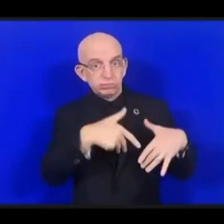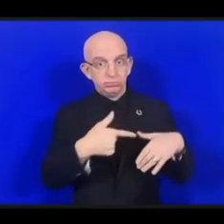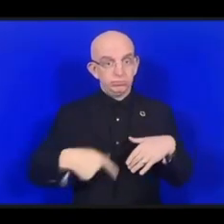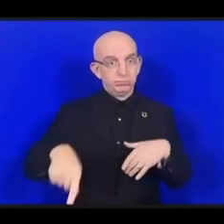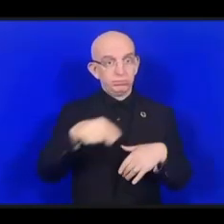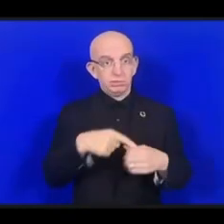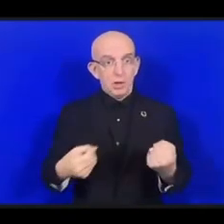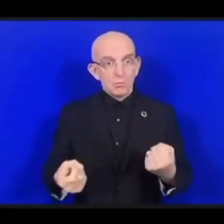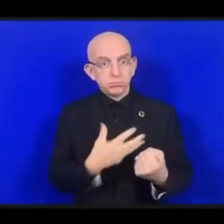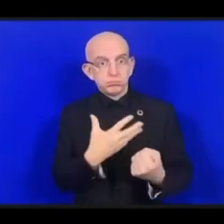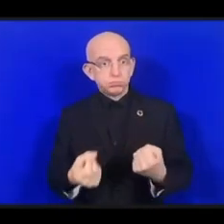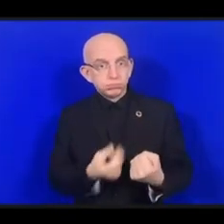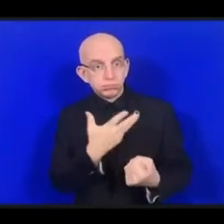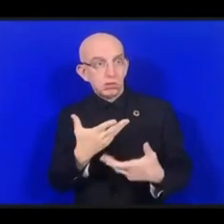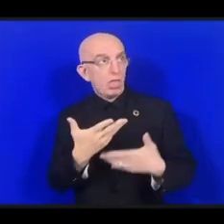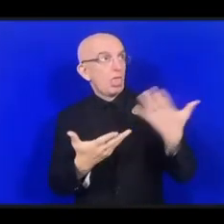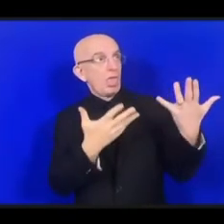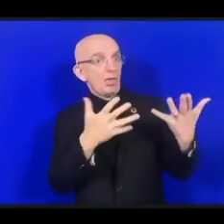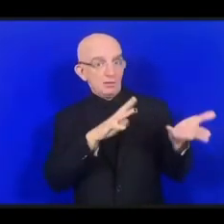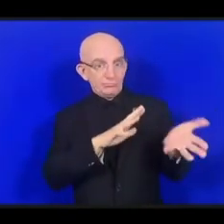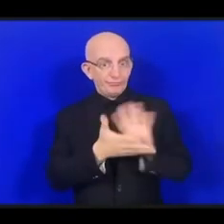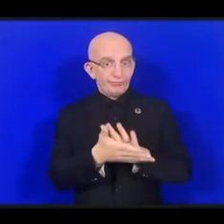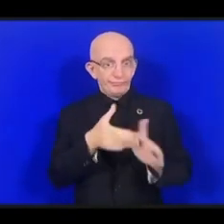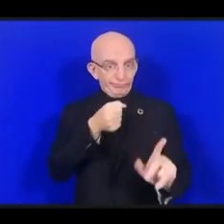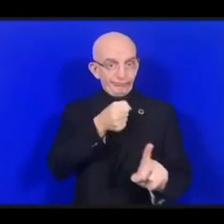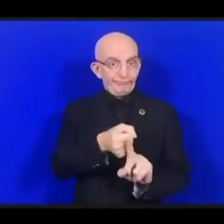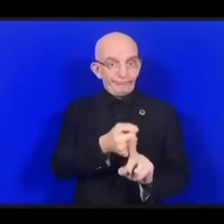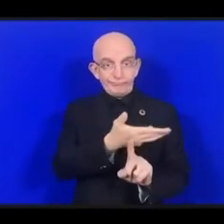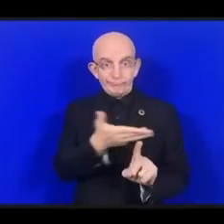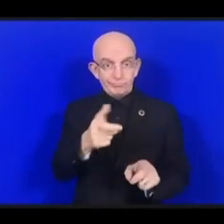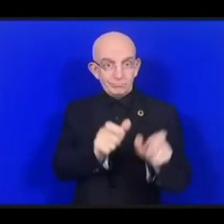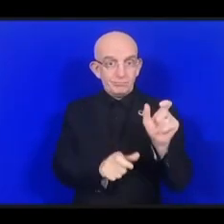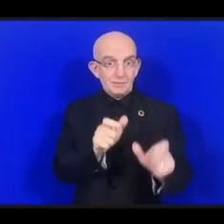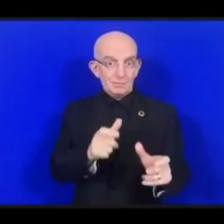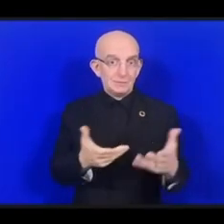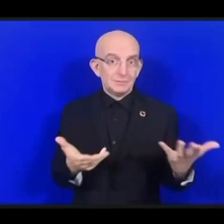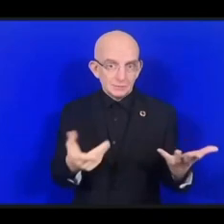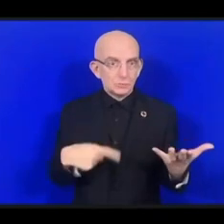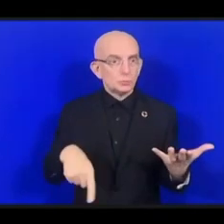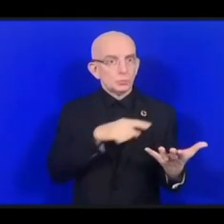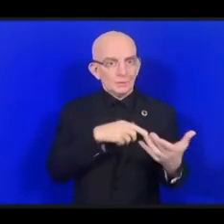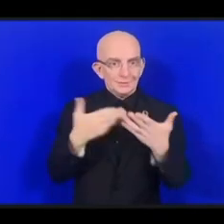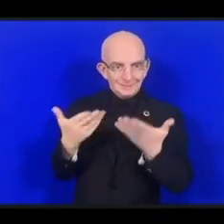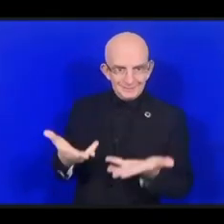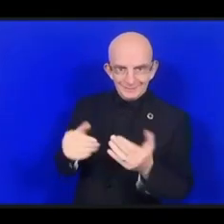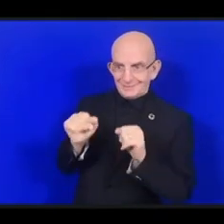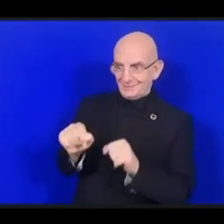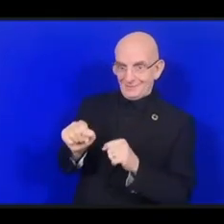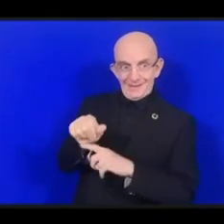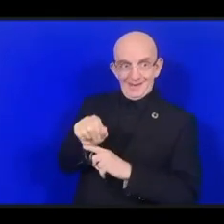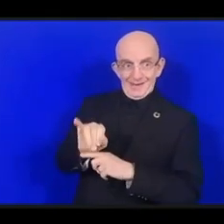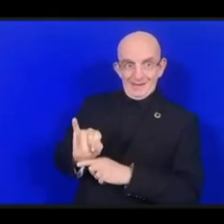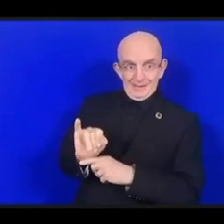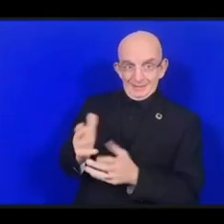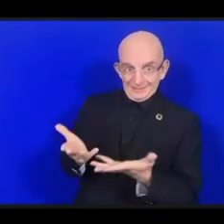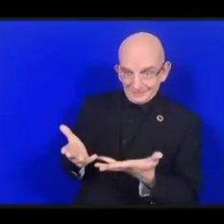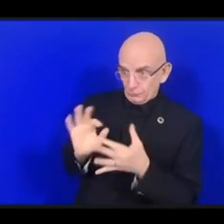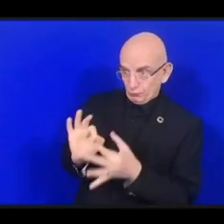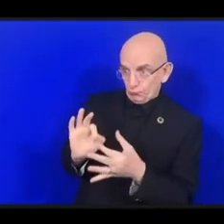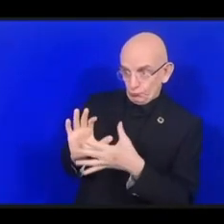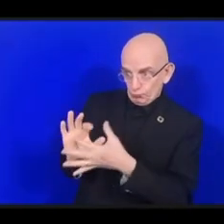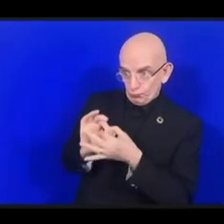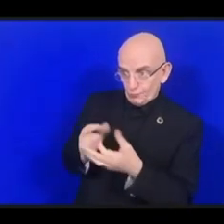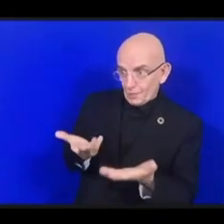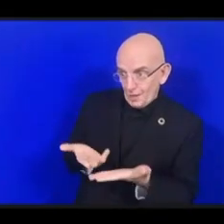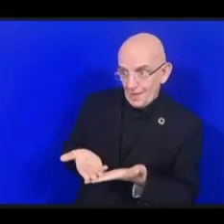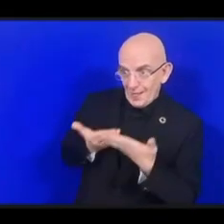胁。让我们利用技术，鼓励善用技术来预测气候